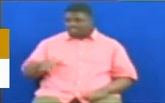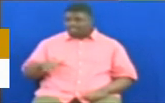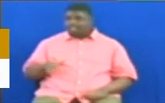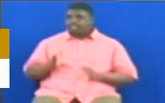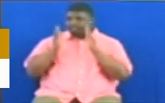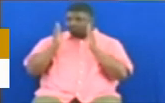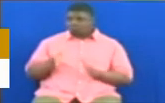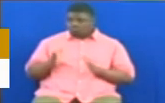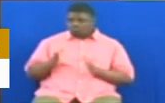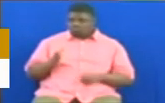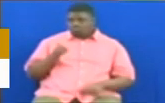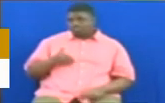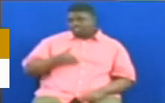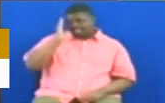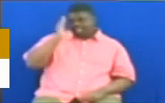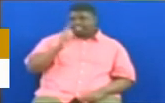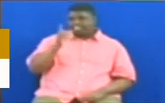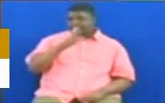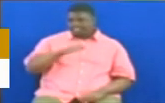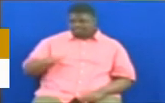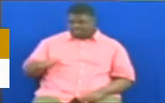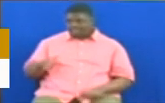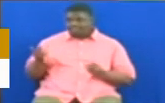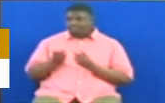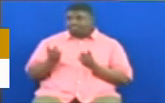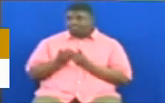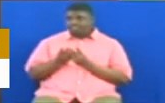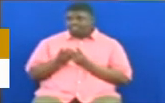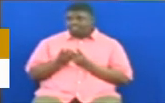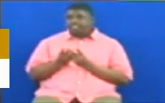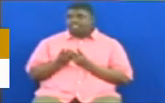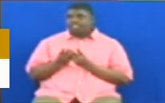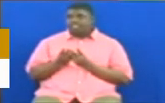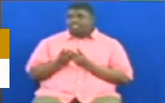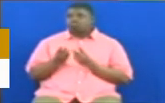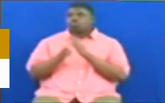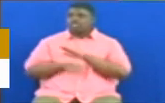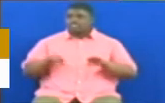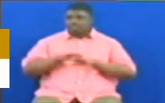wa serikali ya mapinduzi ya Zanzibar na vile vile mwenyekiti wa baraza la mapinduzi.